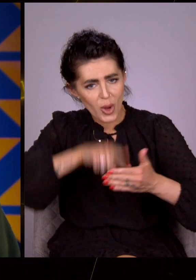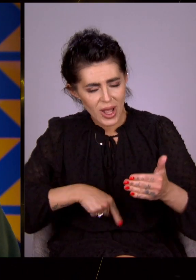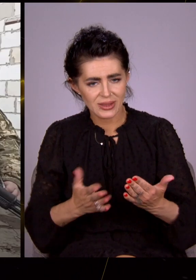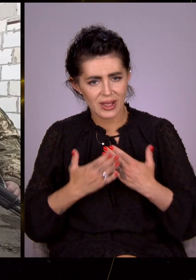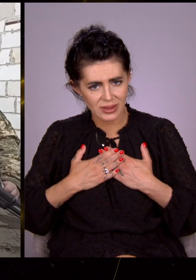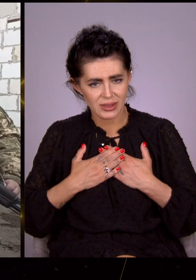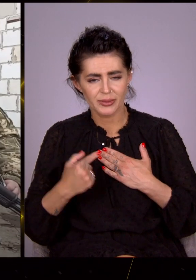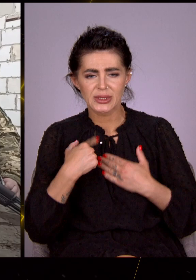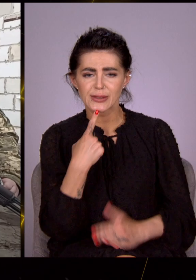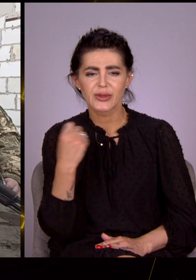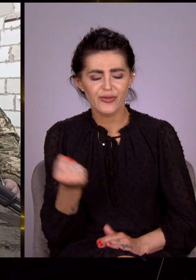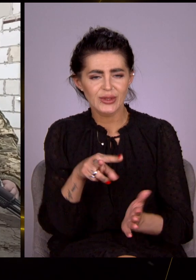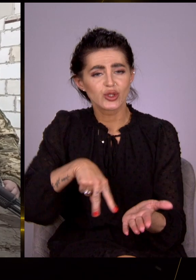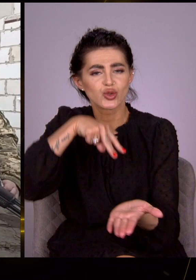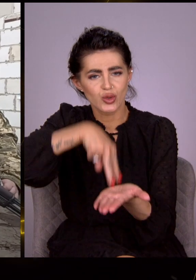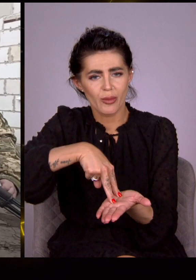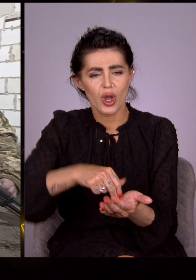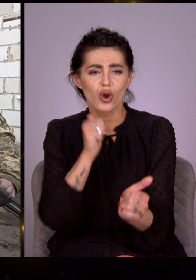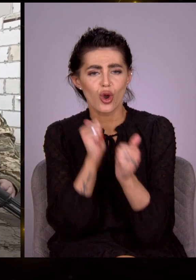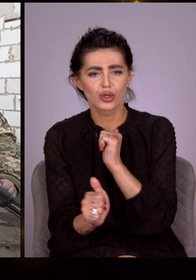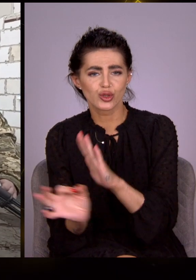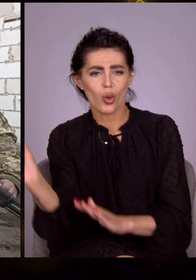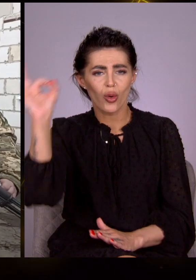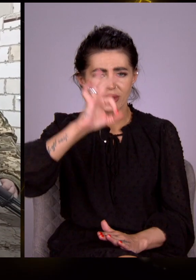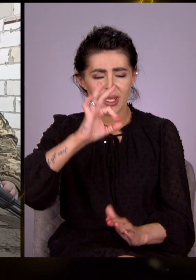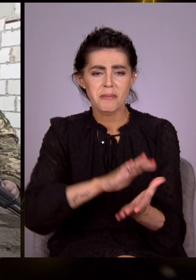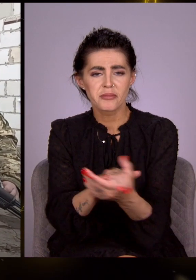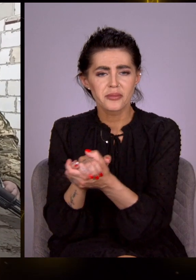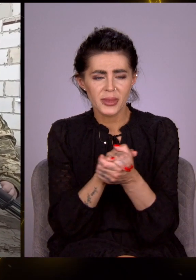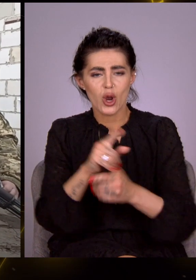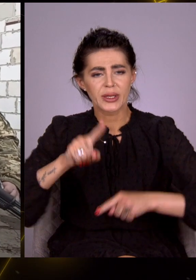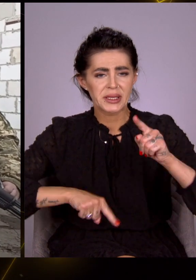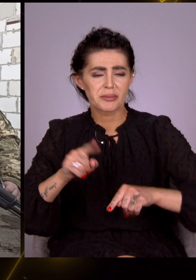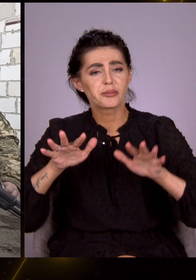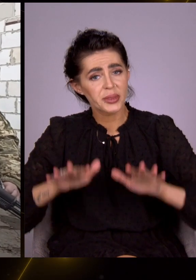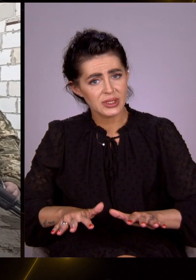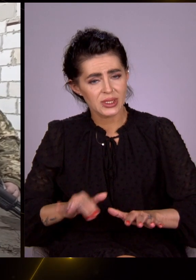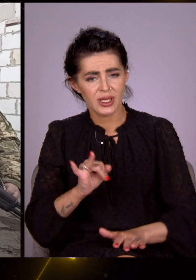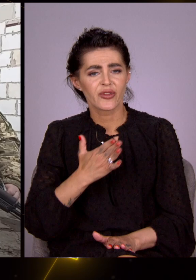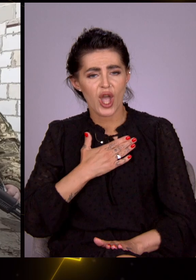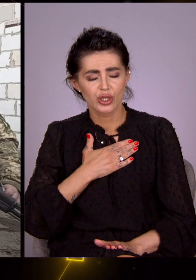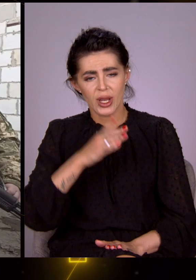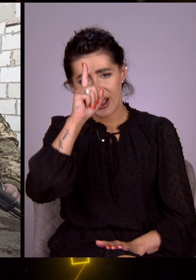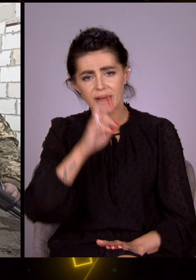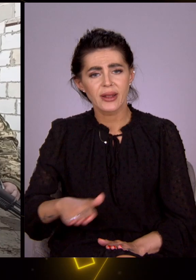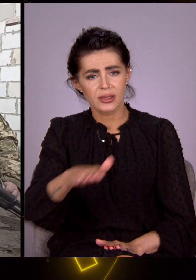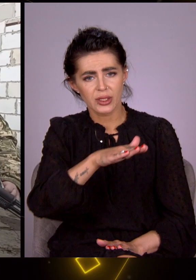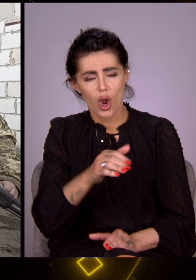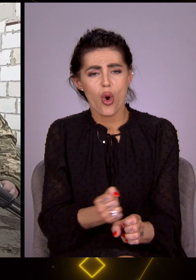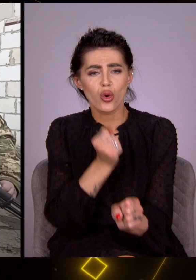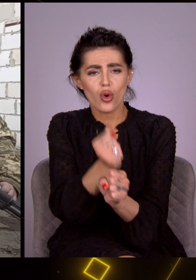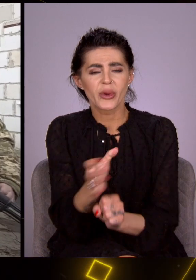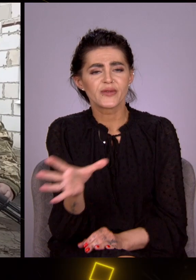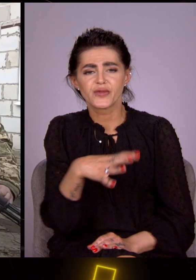Ми стоїмо тут, щоб кожен схід сонця був мирним в твоєму рідному місті і в нашій країні. Робимо все, щоб втрата